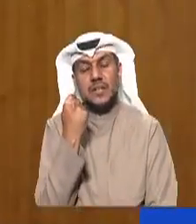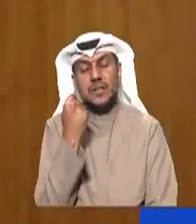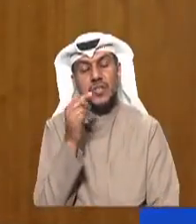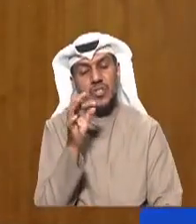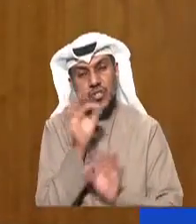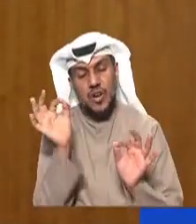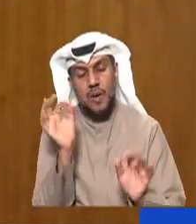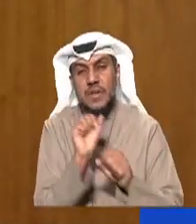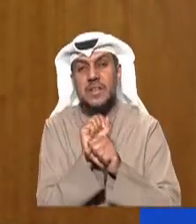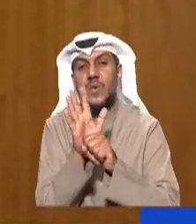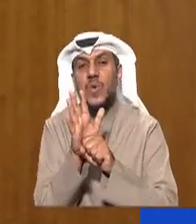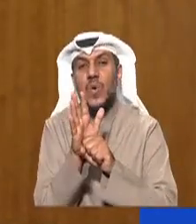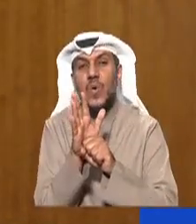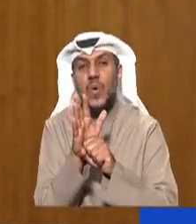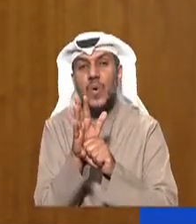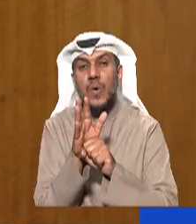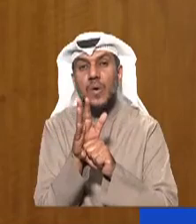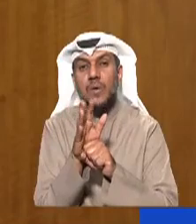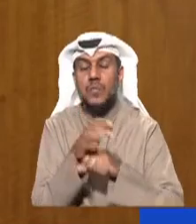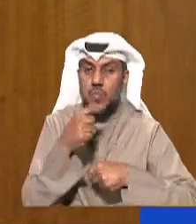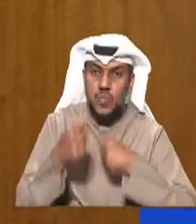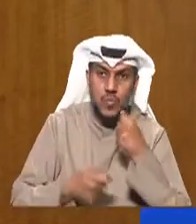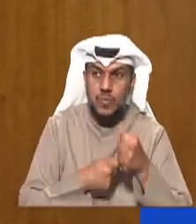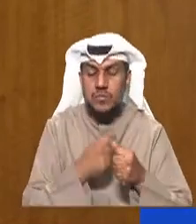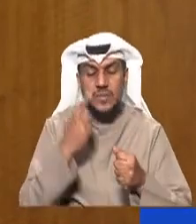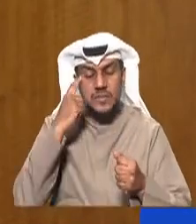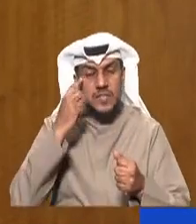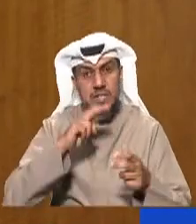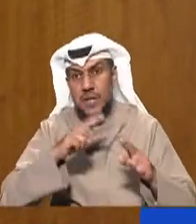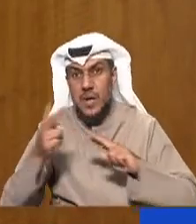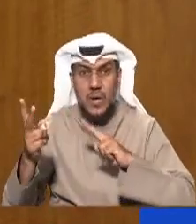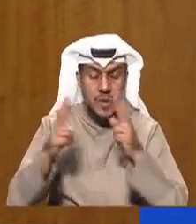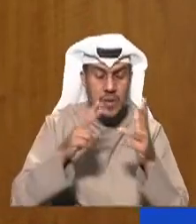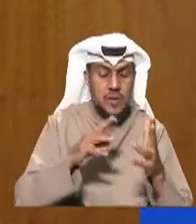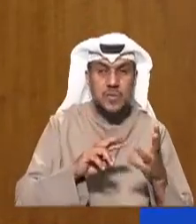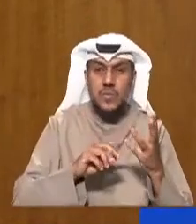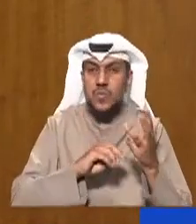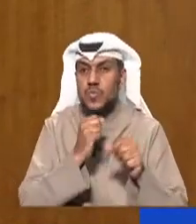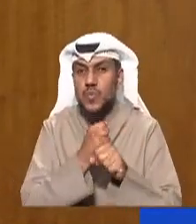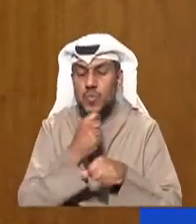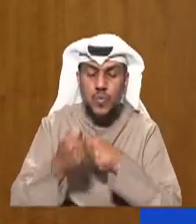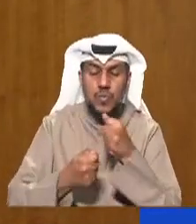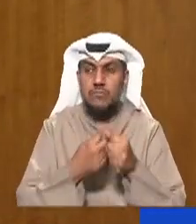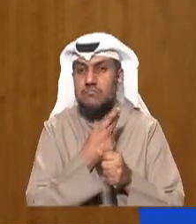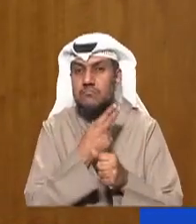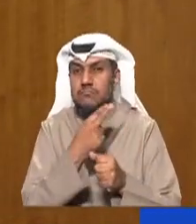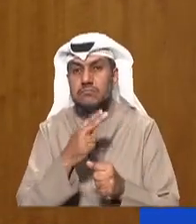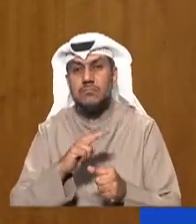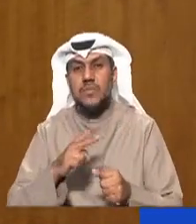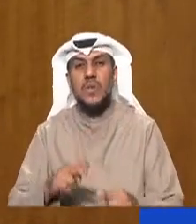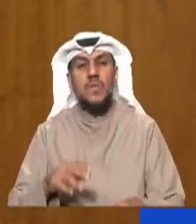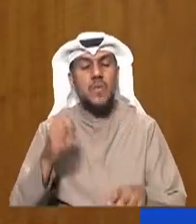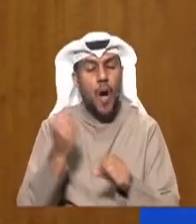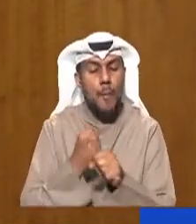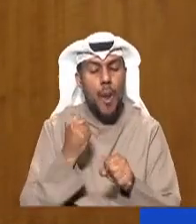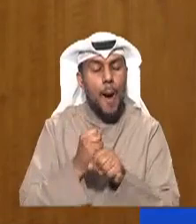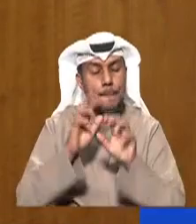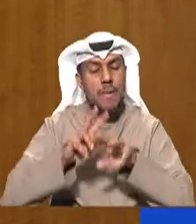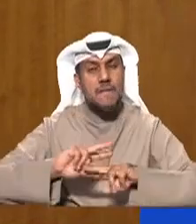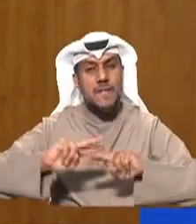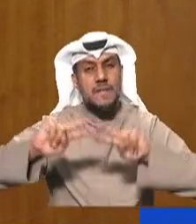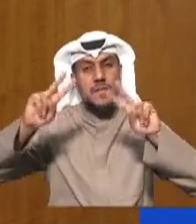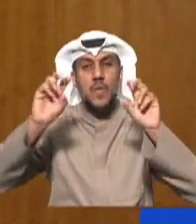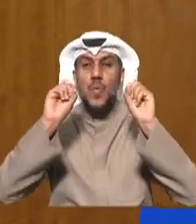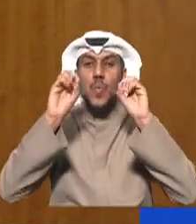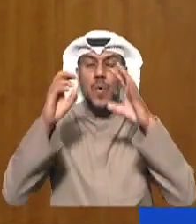كامل، مرينا فيها بمراحل مختلفة وإجراءات متنوعة في كل